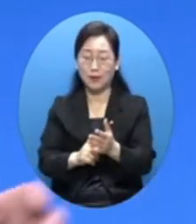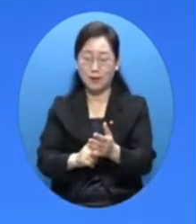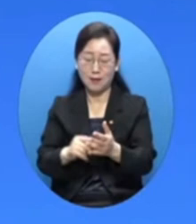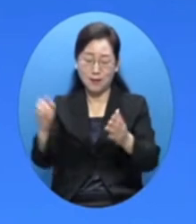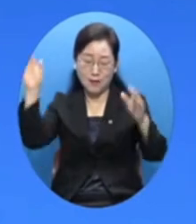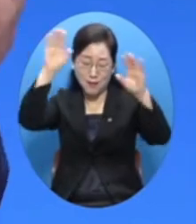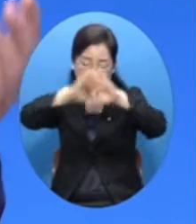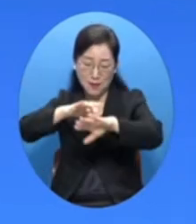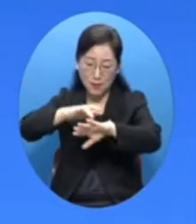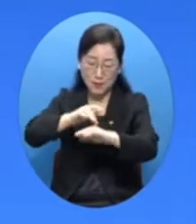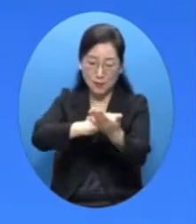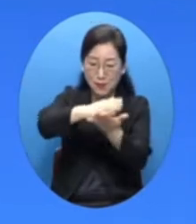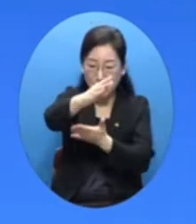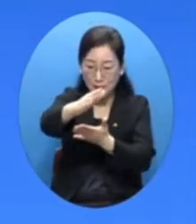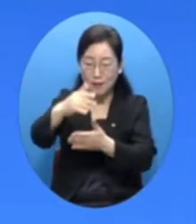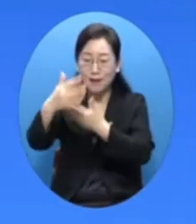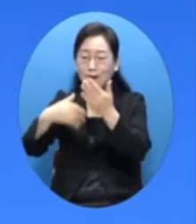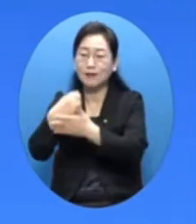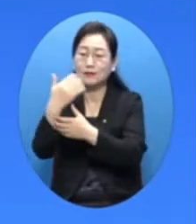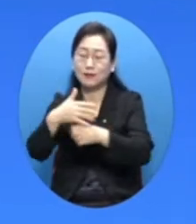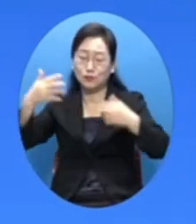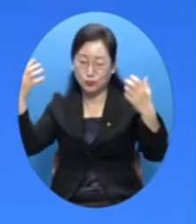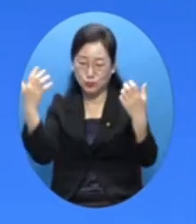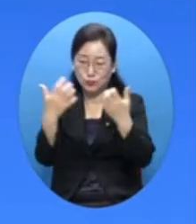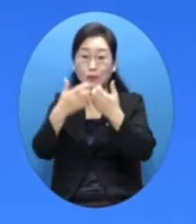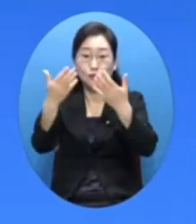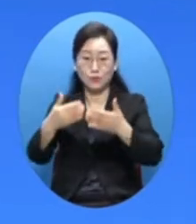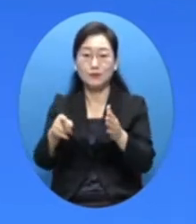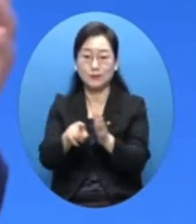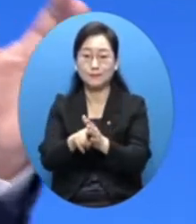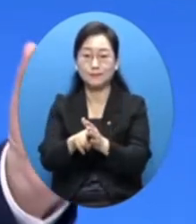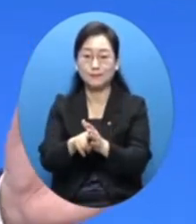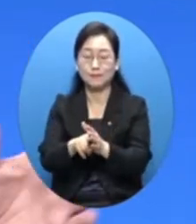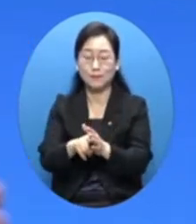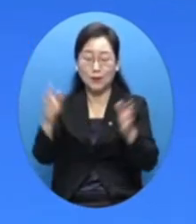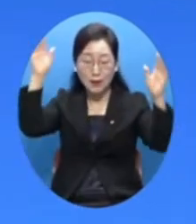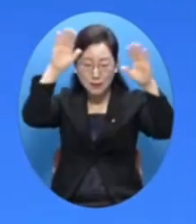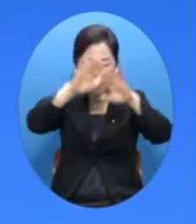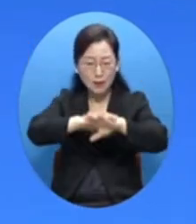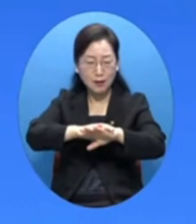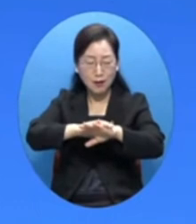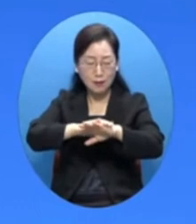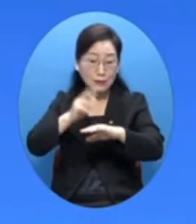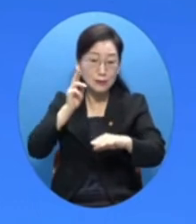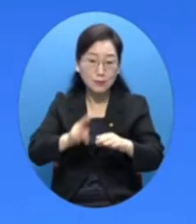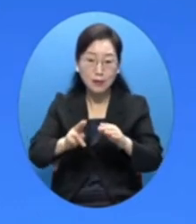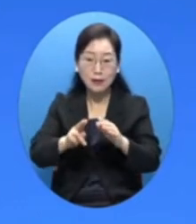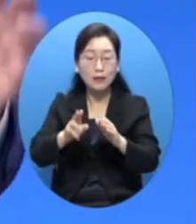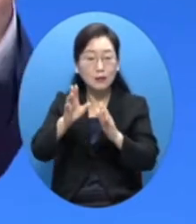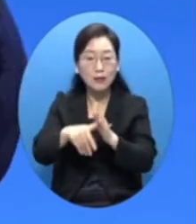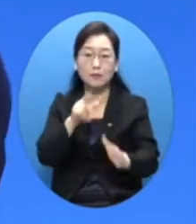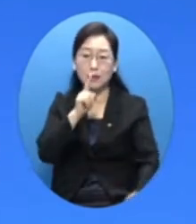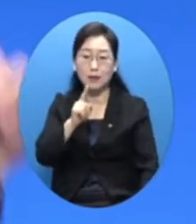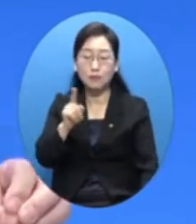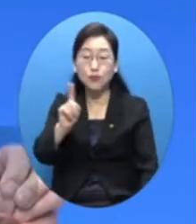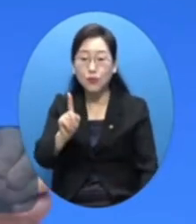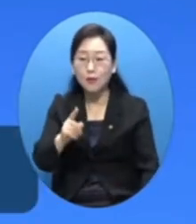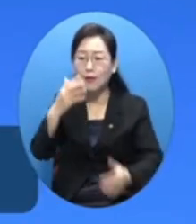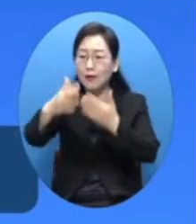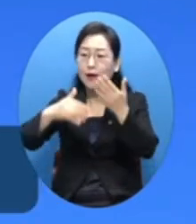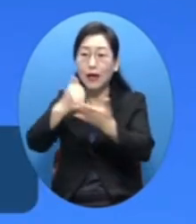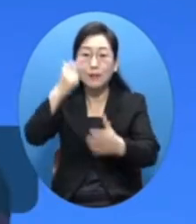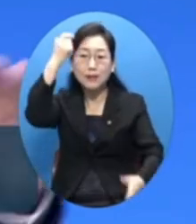물리치시고 하나님의 은혜로 충만하게 만들어 주시는 것입니다. 흑암이 기품이 있을 때 성경 말씀합니다. 하나님의